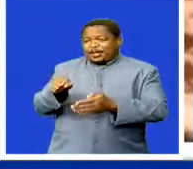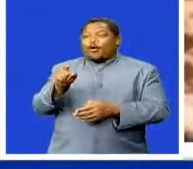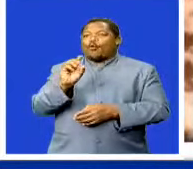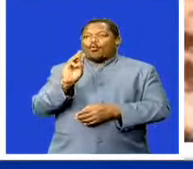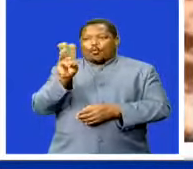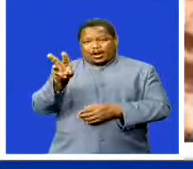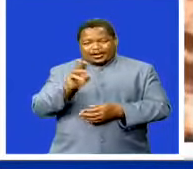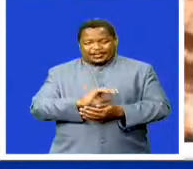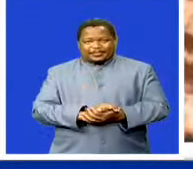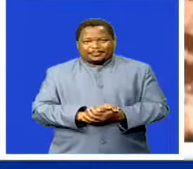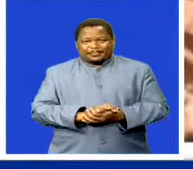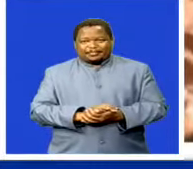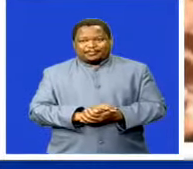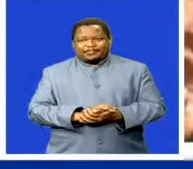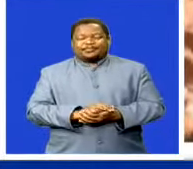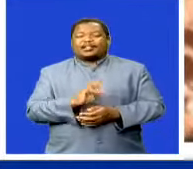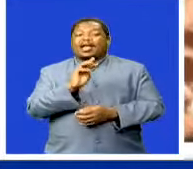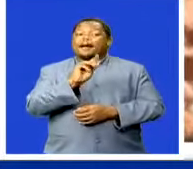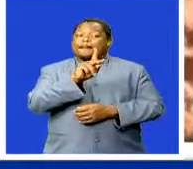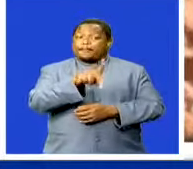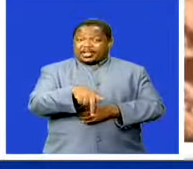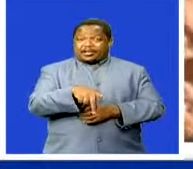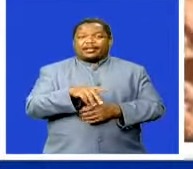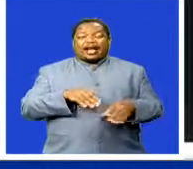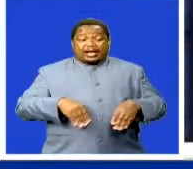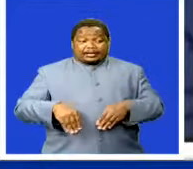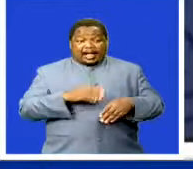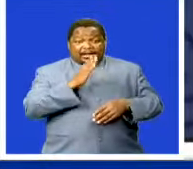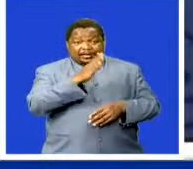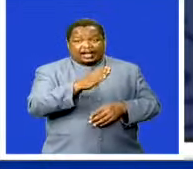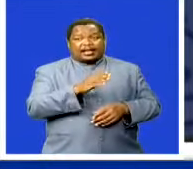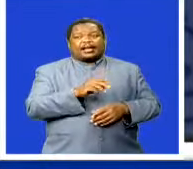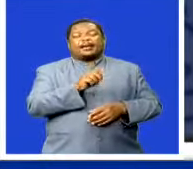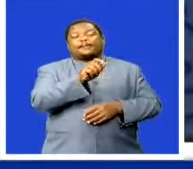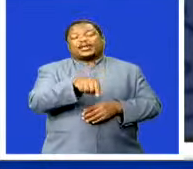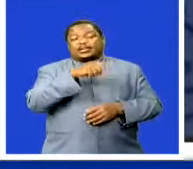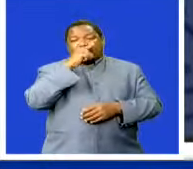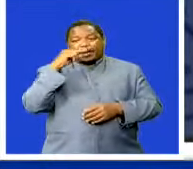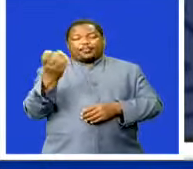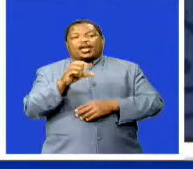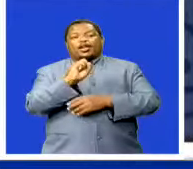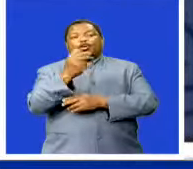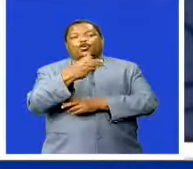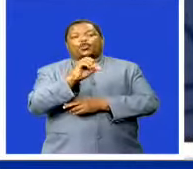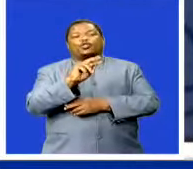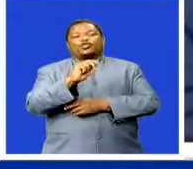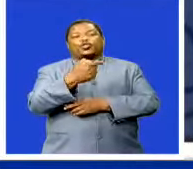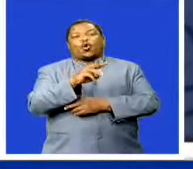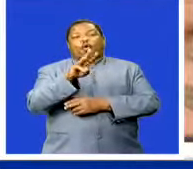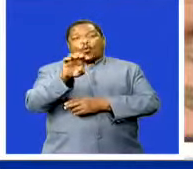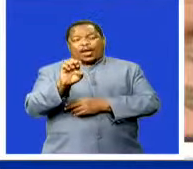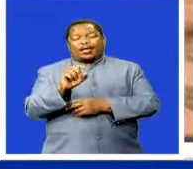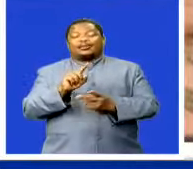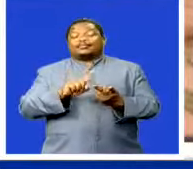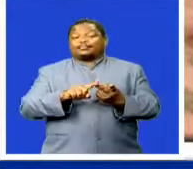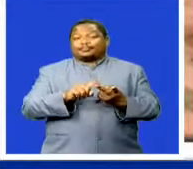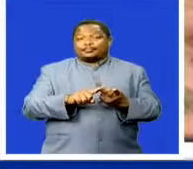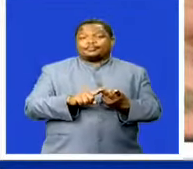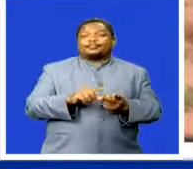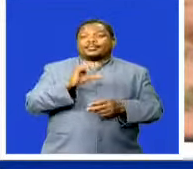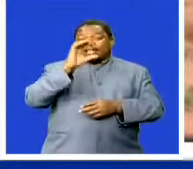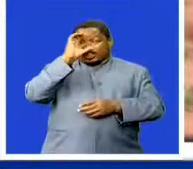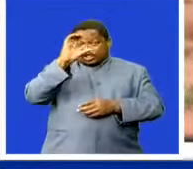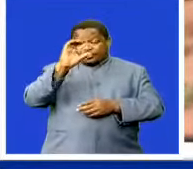lilunga lephalamende lenkhundla yakumthambama simo sakhe shongwe nendvuna yemphakathi yakumagele Zakias Masuku babonge